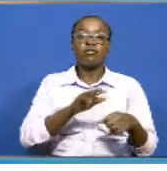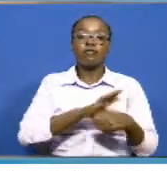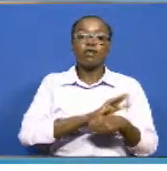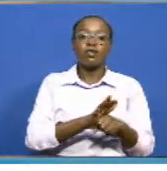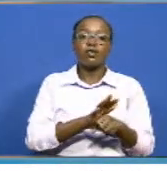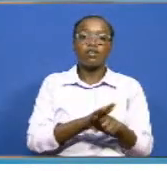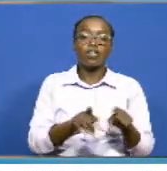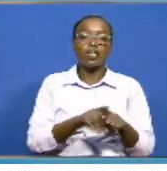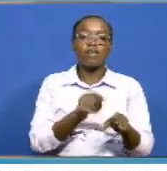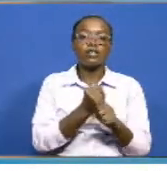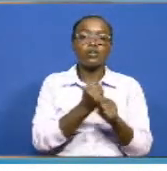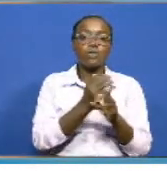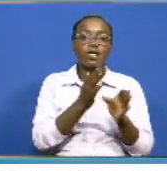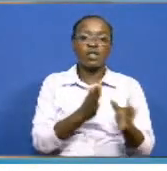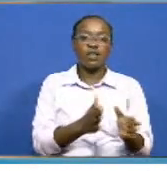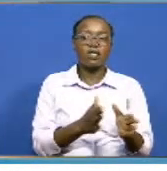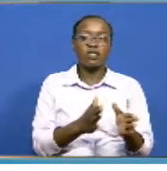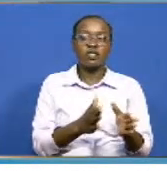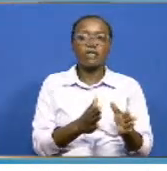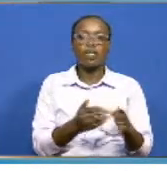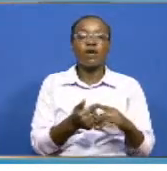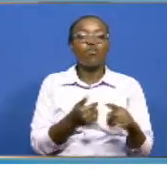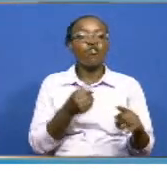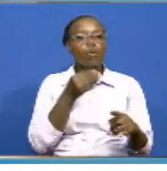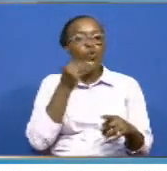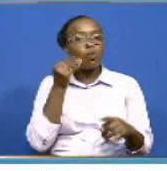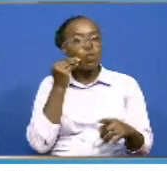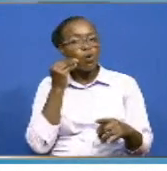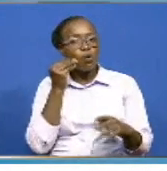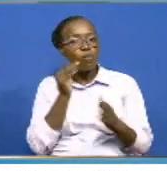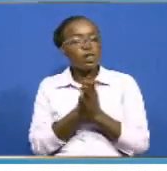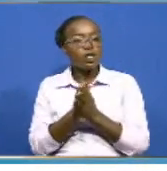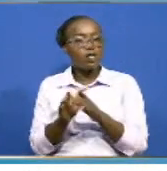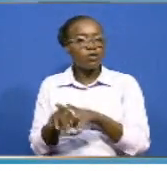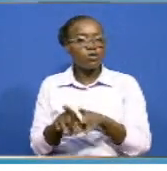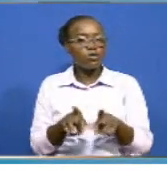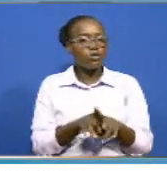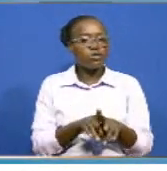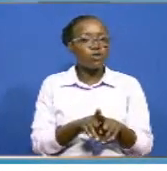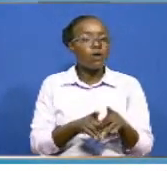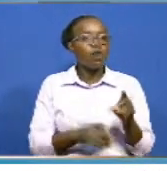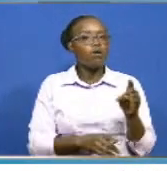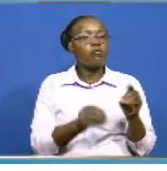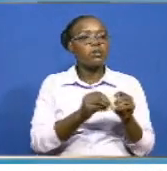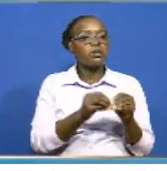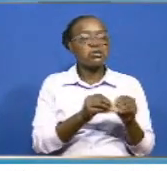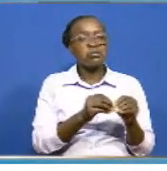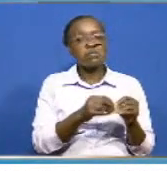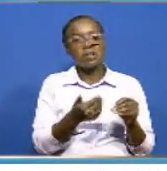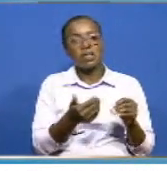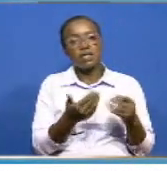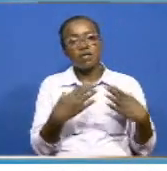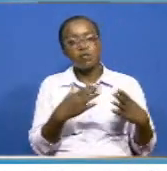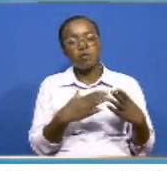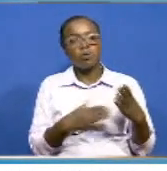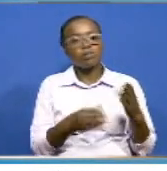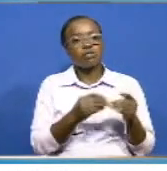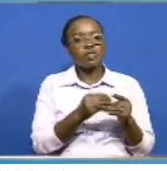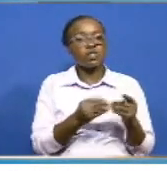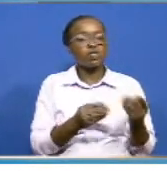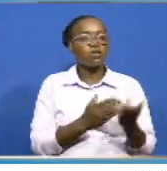vile wafanyikazi ambao walikuwa wakifanya kazi kutoka nyumbani. Na vile vile ikiwa kulikuwa na mikutano fulani, badala ya watu kukutana wanakutana